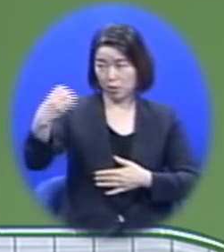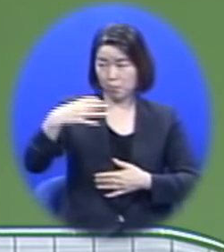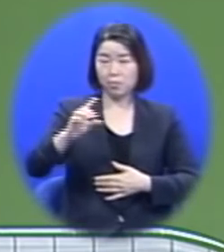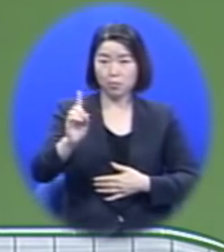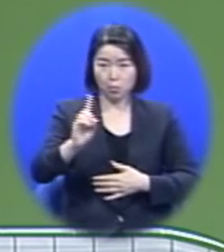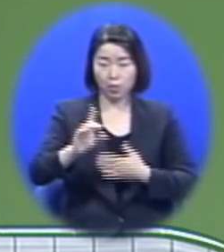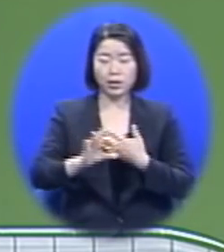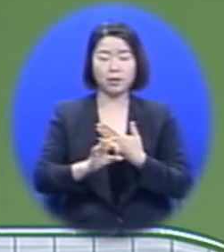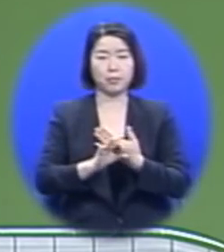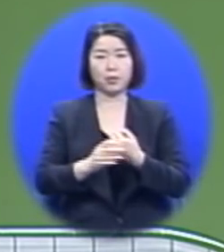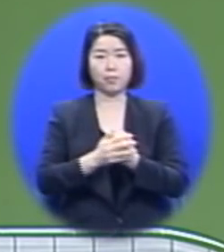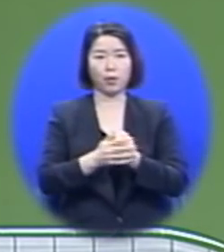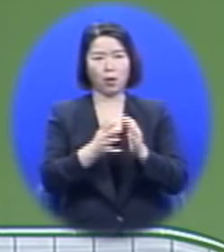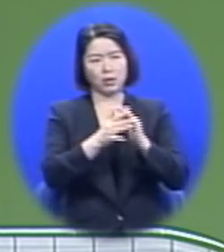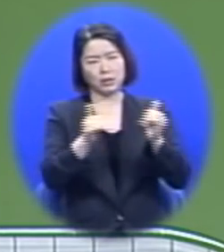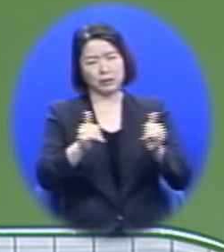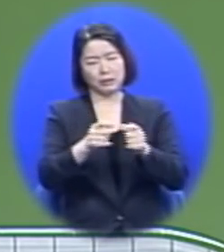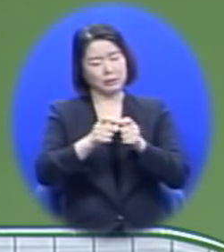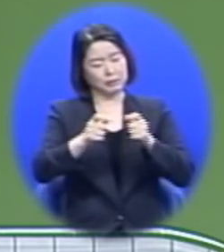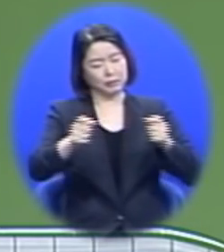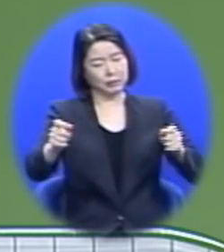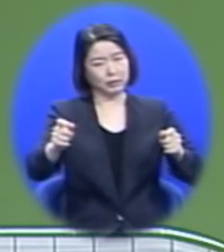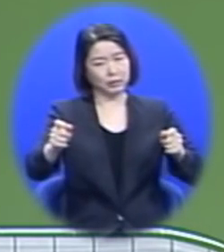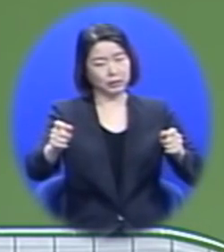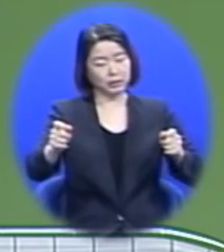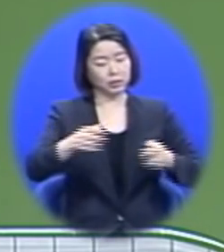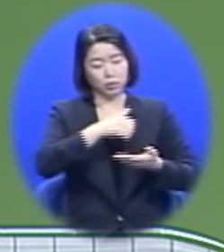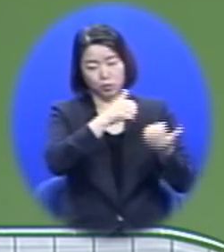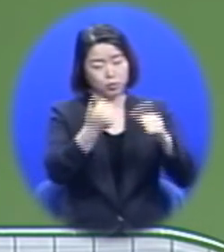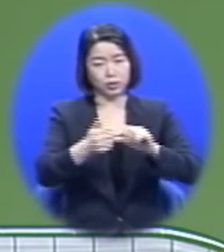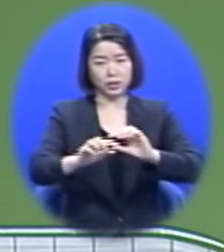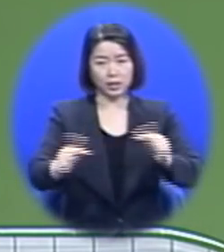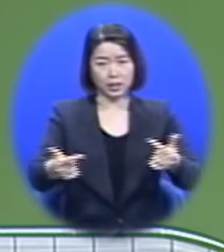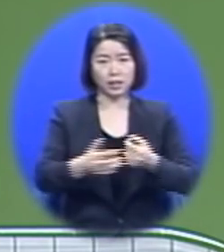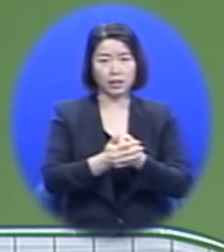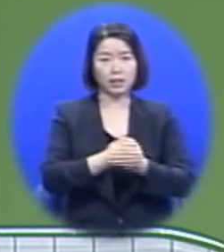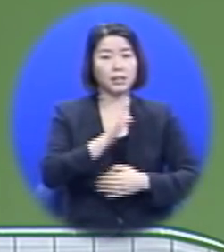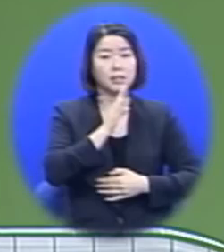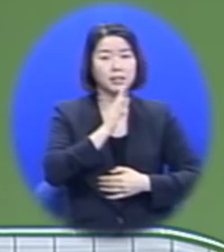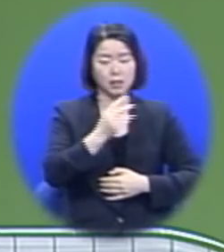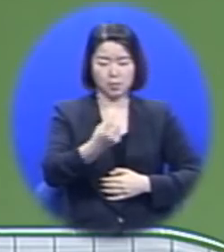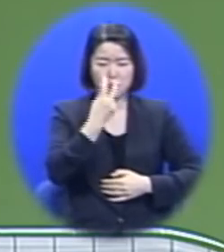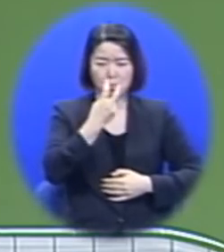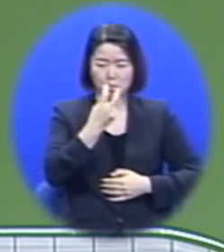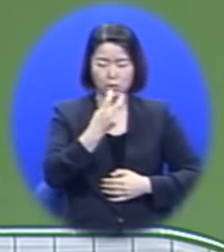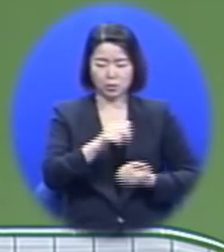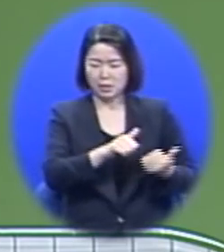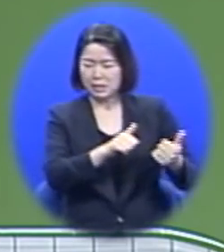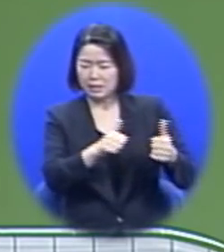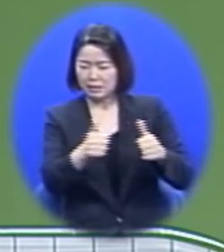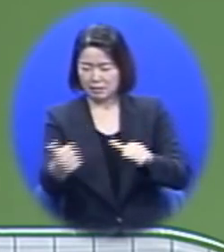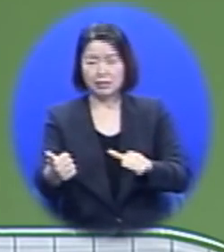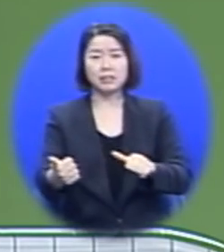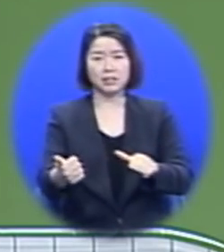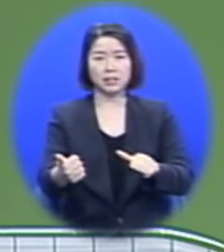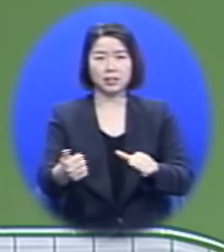하더래요. 사람이 좀처럼 안 죽는다는 거예요. 참 사람의 목숨이라는 게